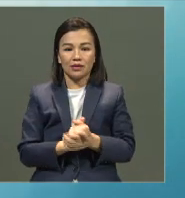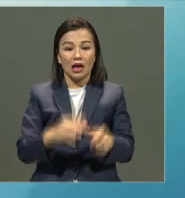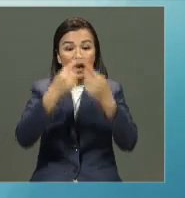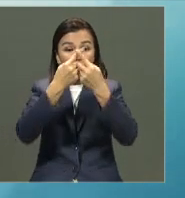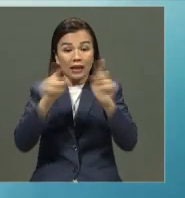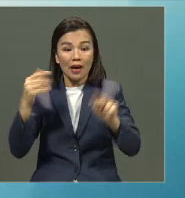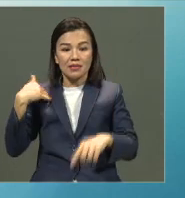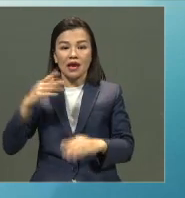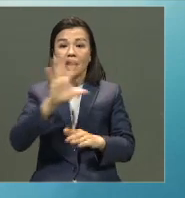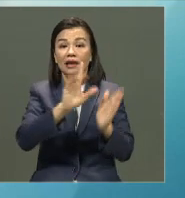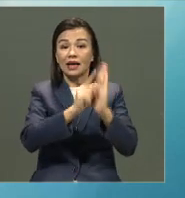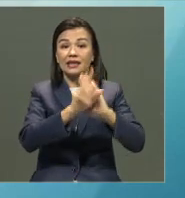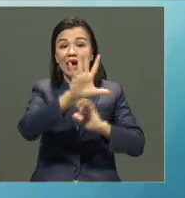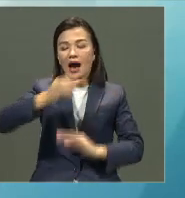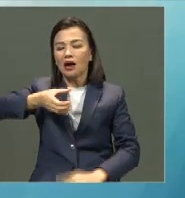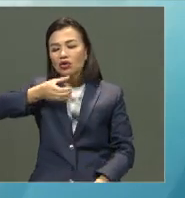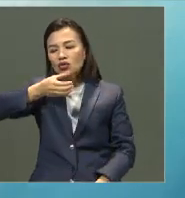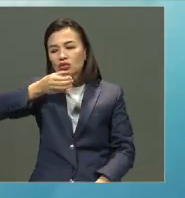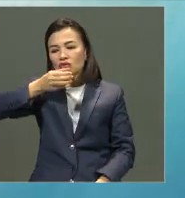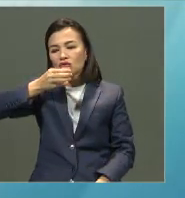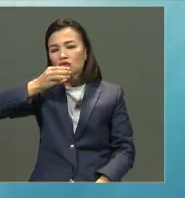ชั่วโมงต้องซักเข้าไปอีกโดยรายละเอียดอยู่นะครับใส่แมสไหมเขาสวมแม้ช่วยในตอนนั้นยกเว้นช่วงดื่มค่อนคลาสซึ่งประมาณ5นาทีนี่อะความละเอียดของทีมก็เลยครับเพราะว่าการติดเชื้ออยู่ที่สารคัดหลั่งอยู่ในช่องทางเดินหา